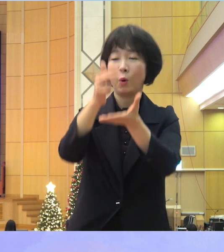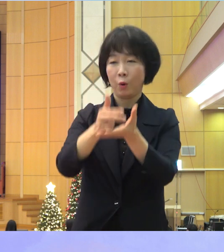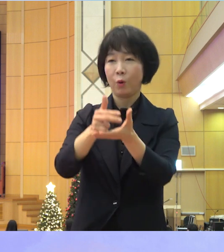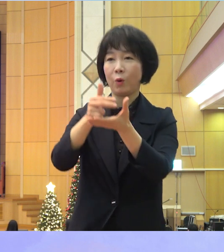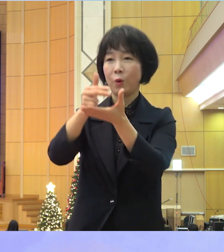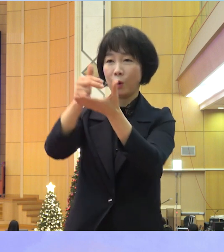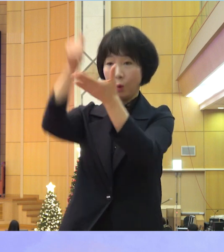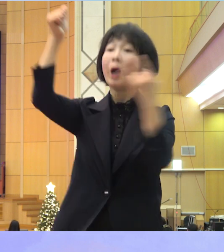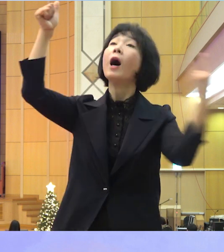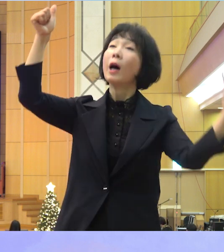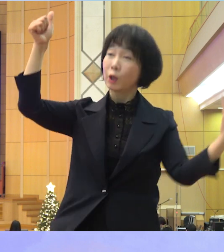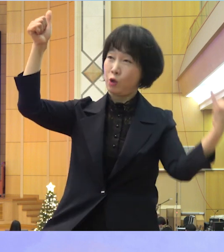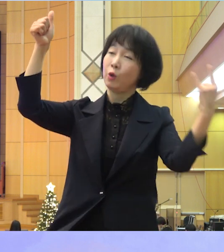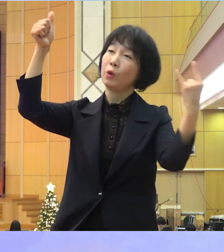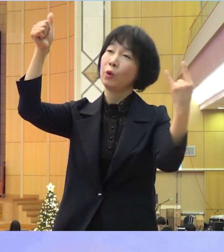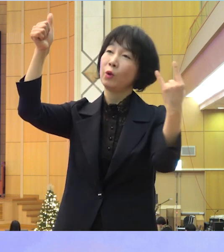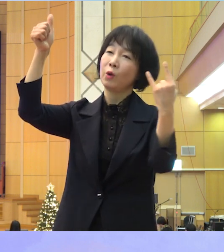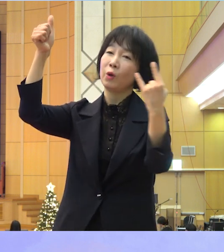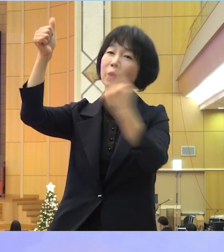배우려고